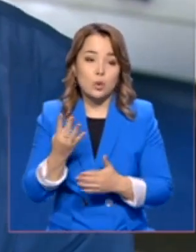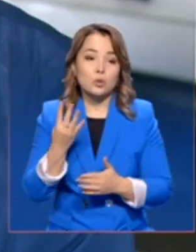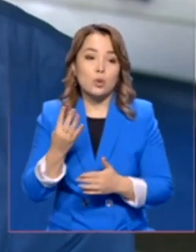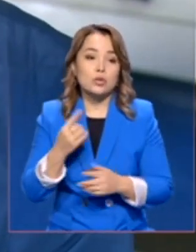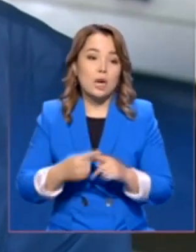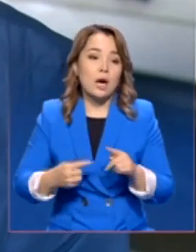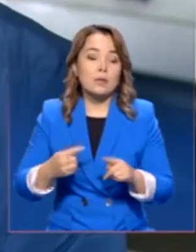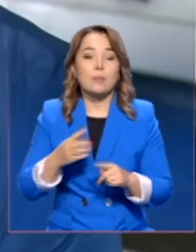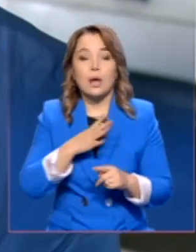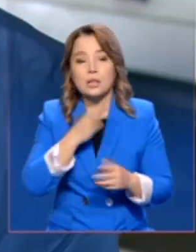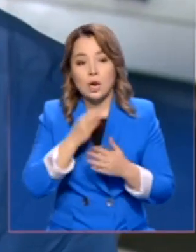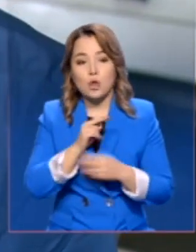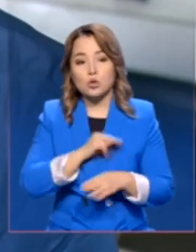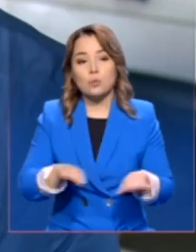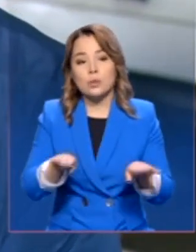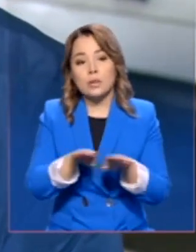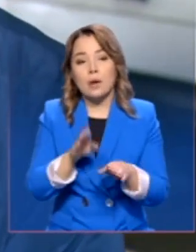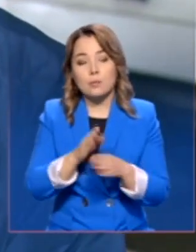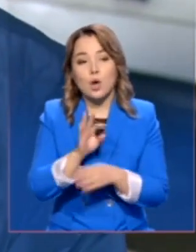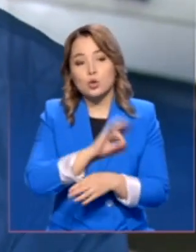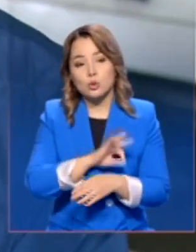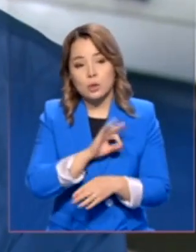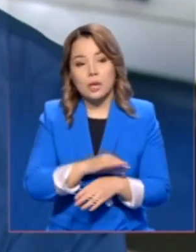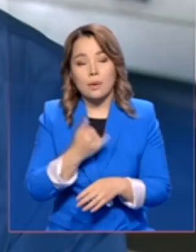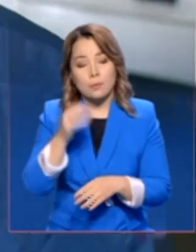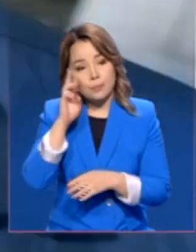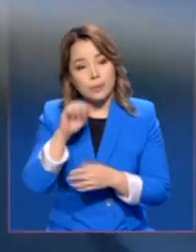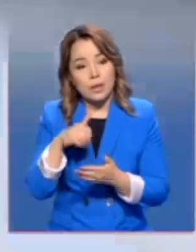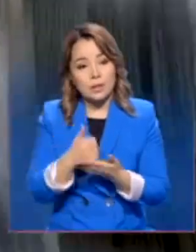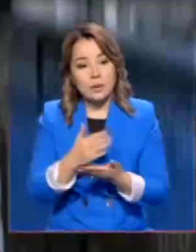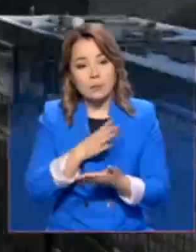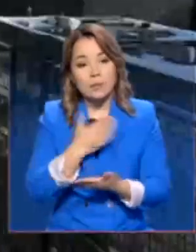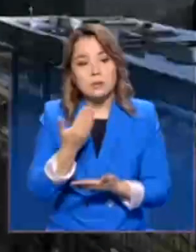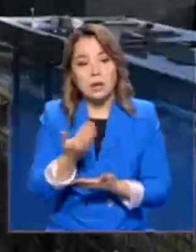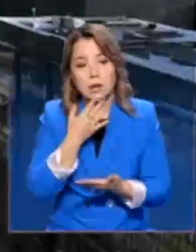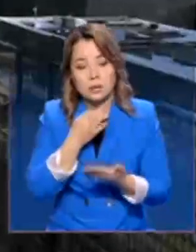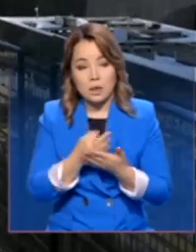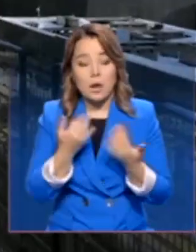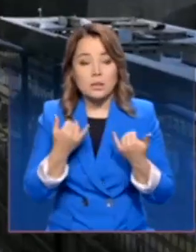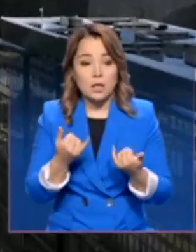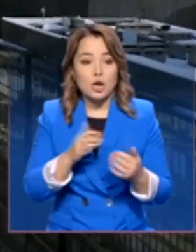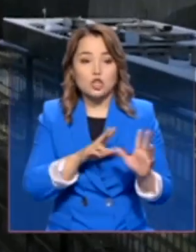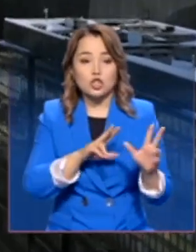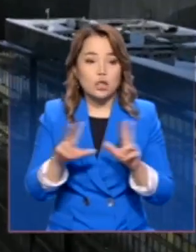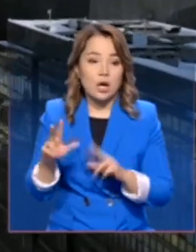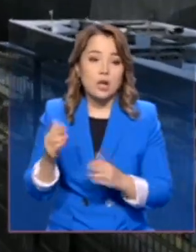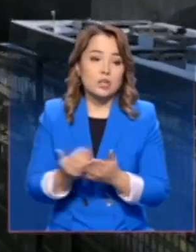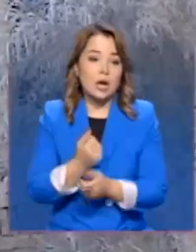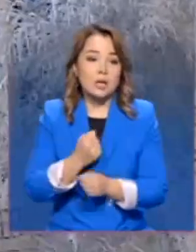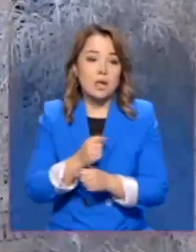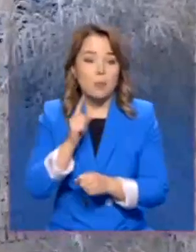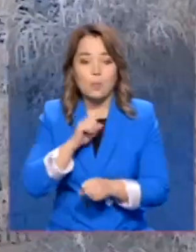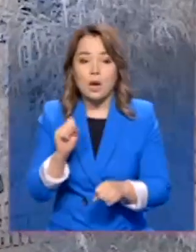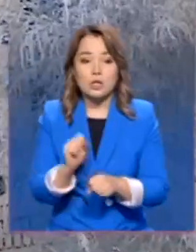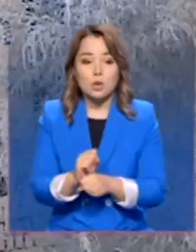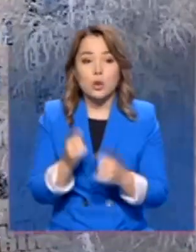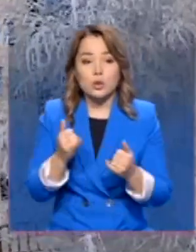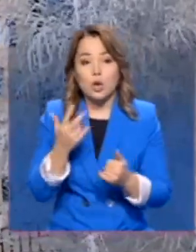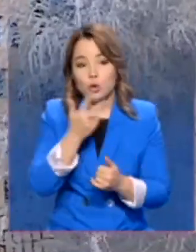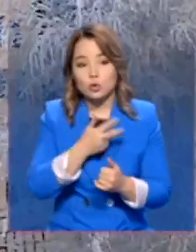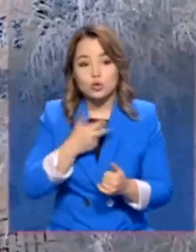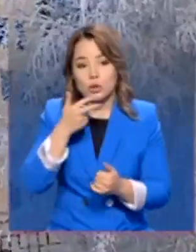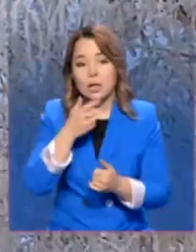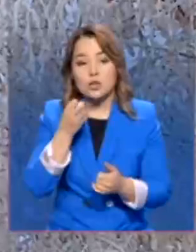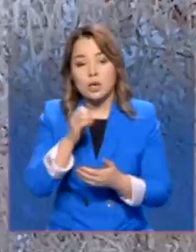жұмыс орны жабылды. Ал біздің салада ең басты тұтынушы мемлекет. Қазір жиһаз жаңартуды шектейтін мораторийді тағы 3